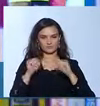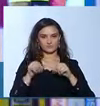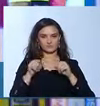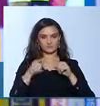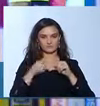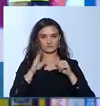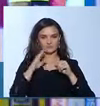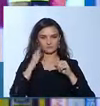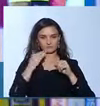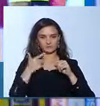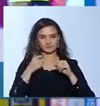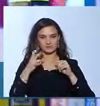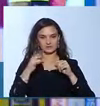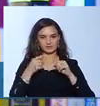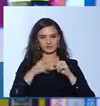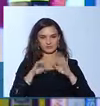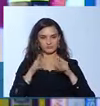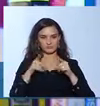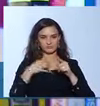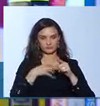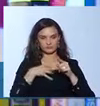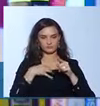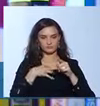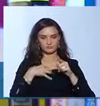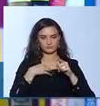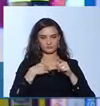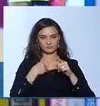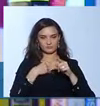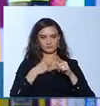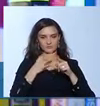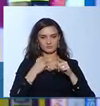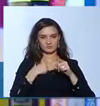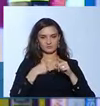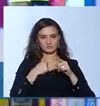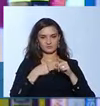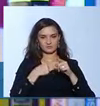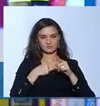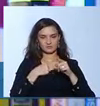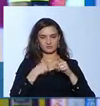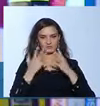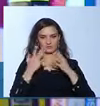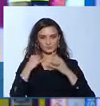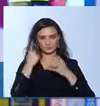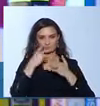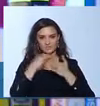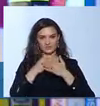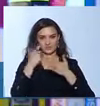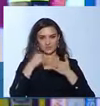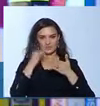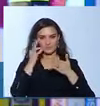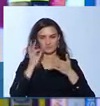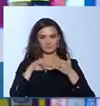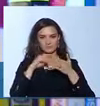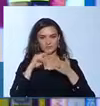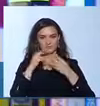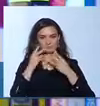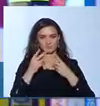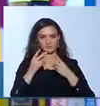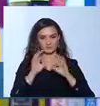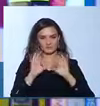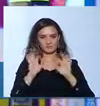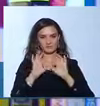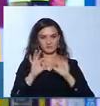გენი არის ამ შემთხვევაში მნიშვნელოვანი. მაგრამ მე ასე თუ პირადი გამოცდილებიდან და დაკვირვებიდან